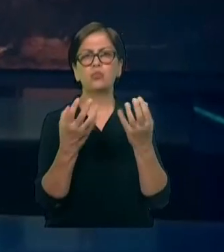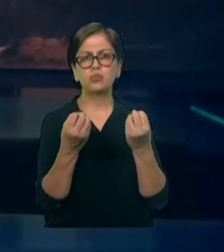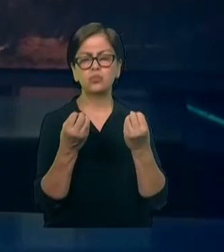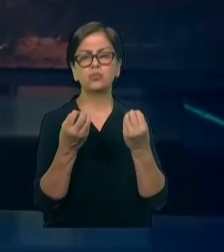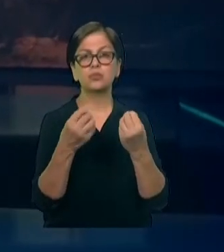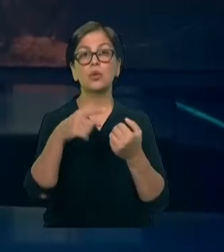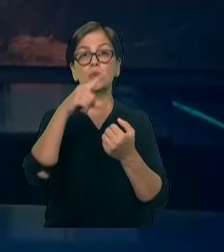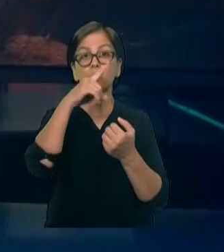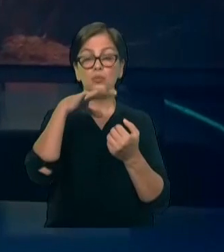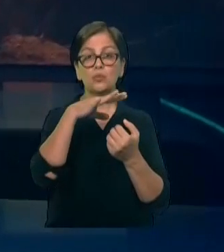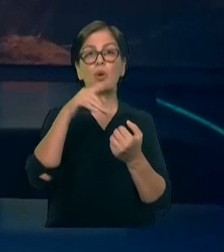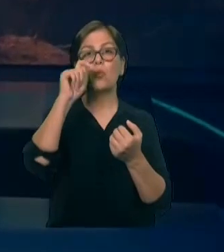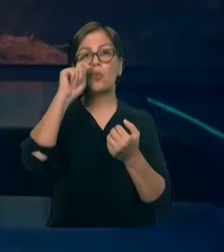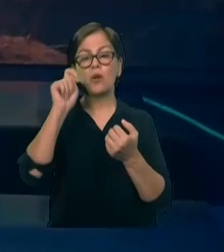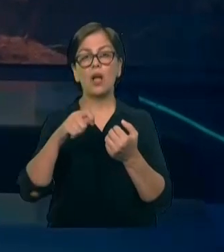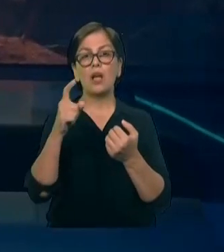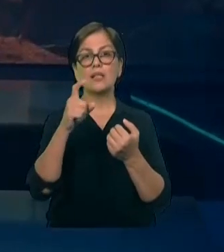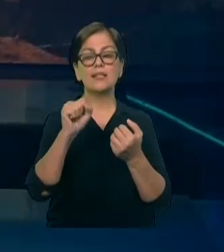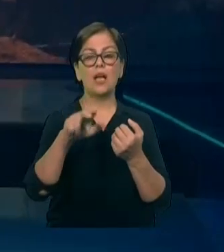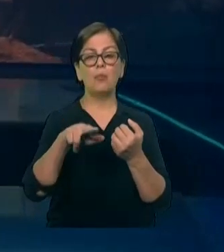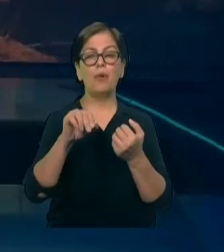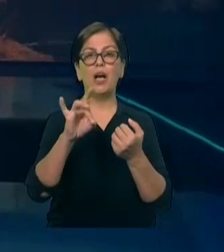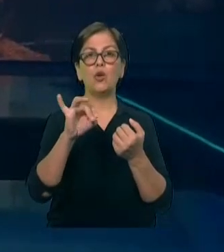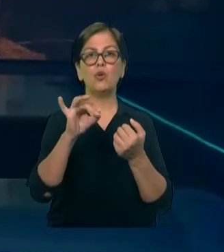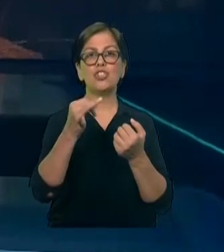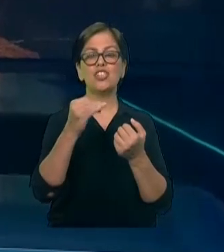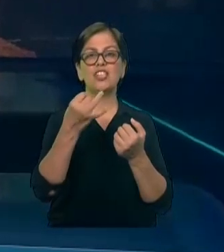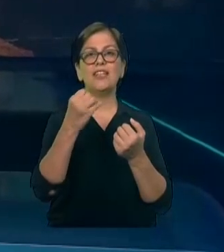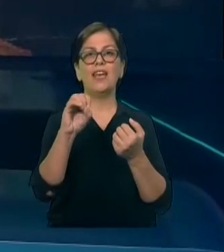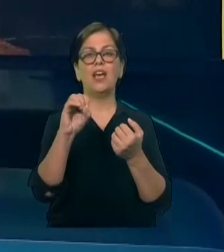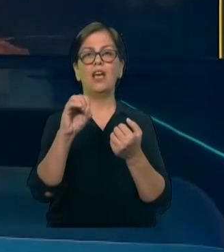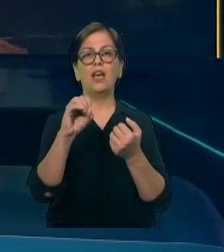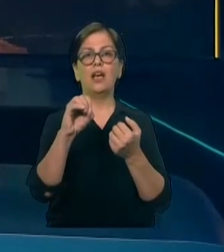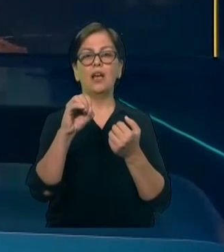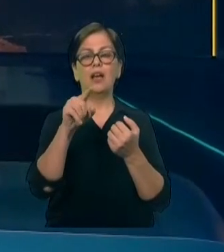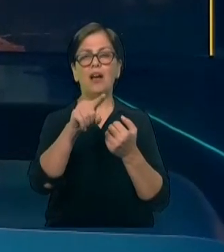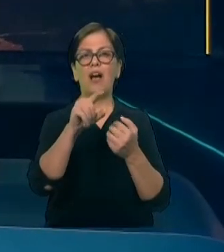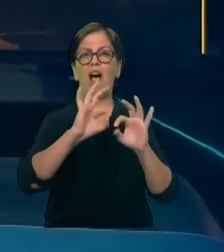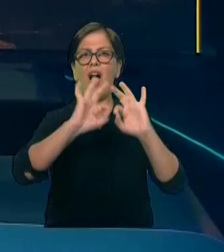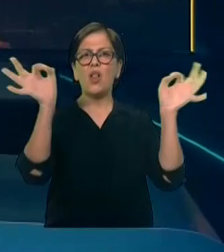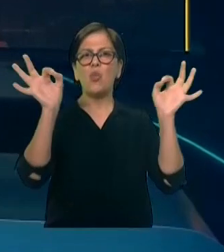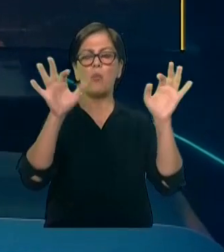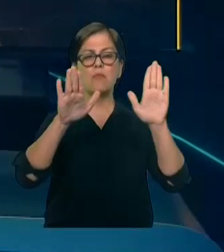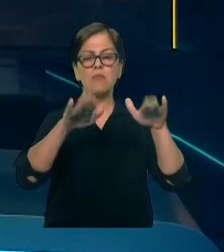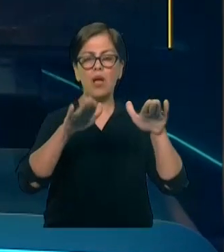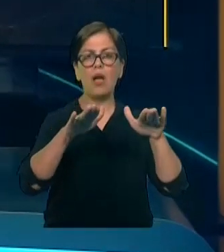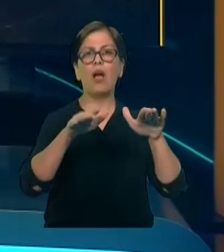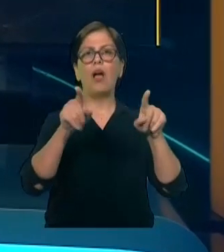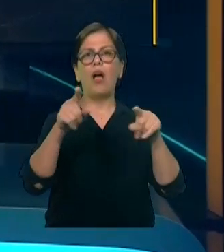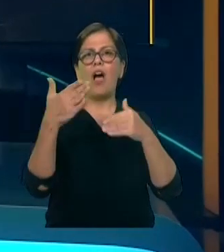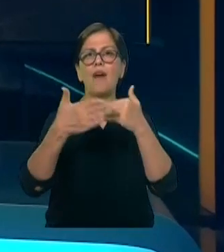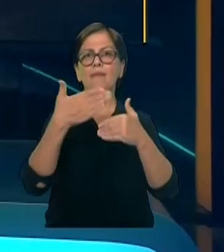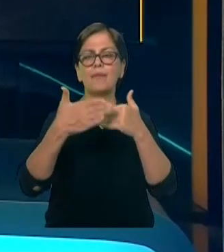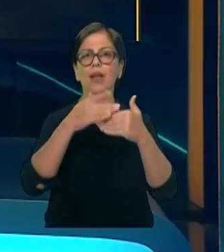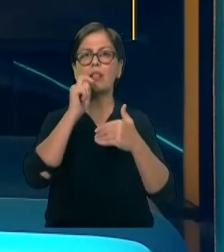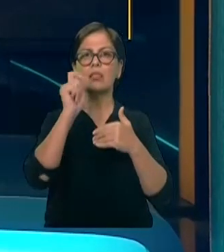Rusiya eyni zamanda Ukraynanı Zaporojye Atom Elektrik Stansiyasına pilotsuz təyyarələrlə hücumda günahlandırıb.